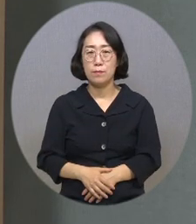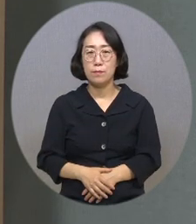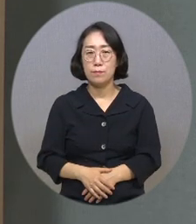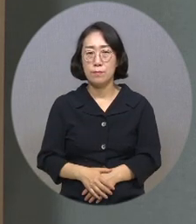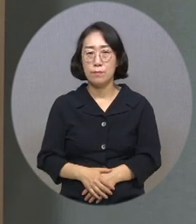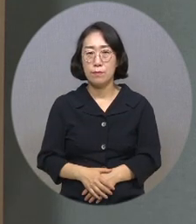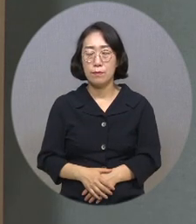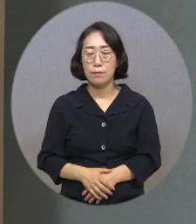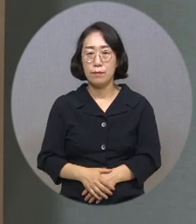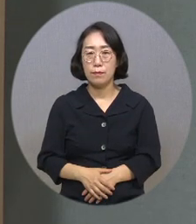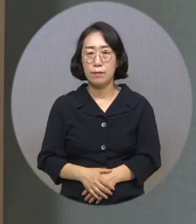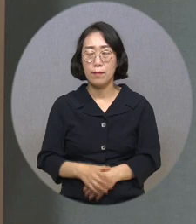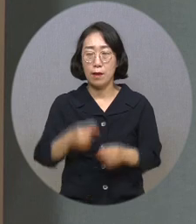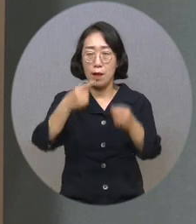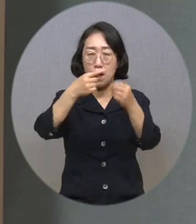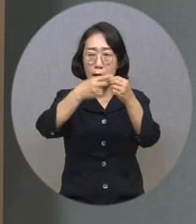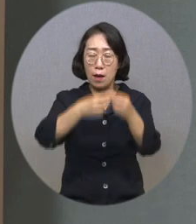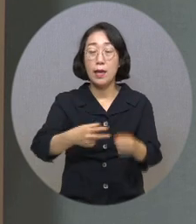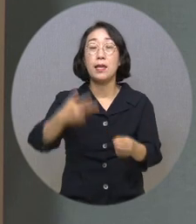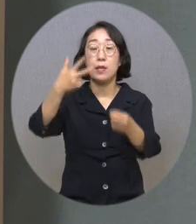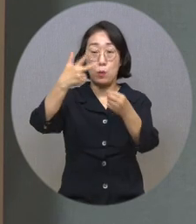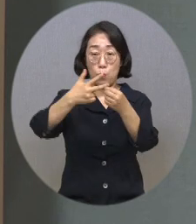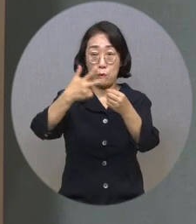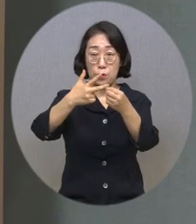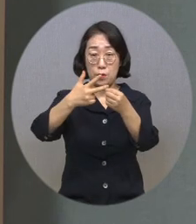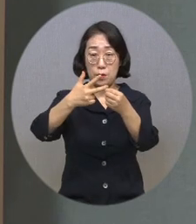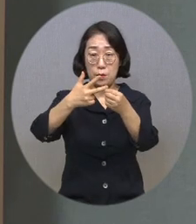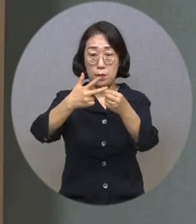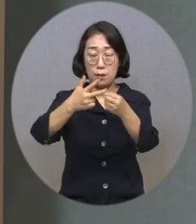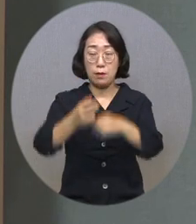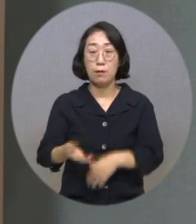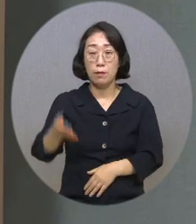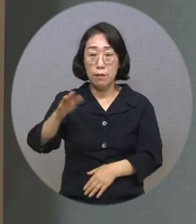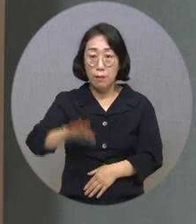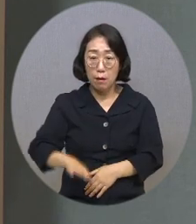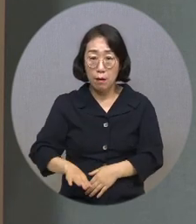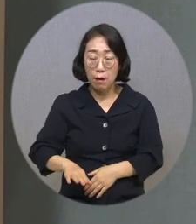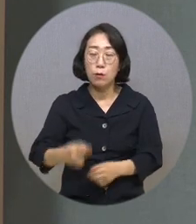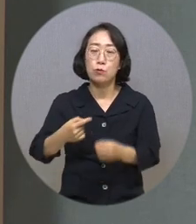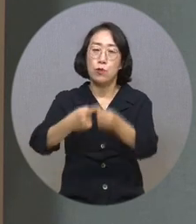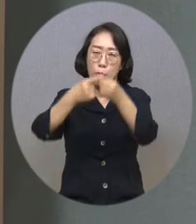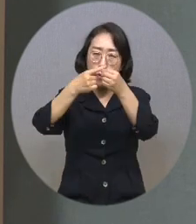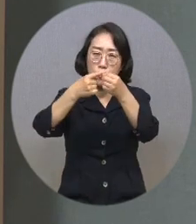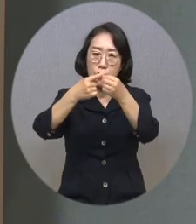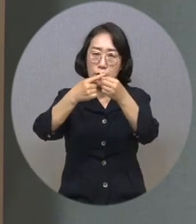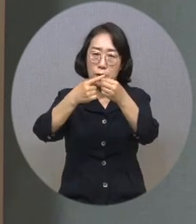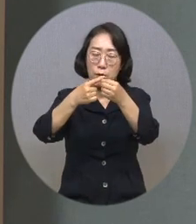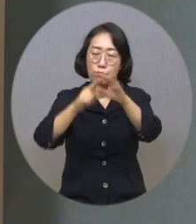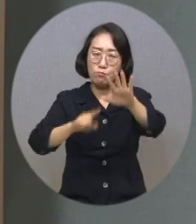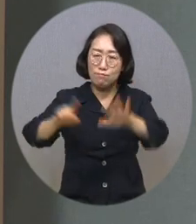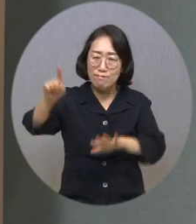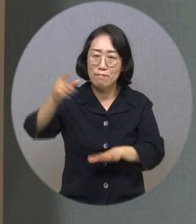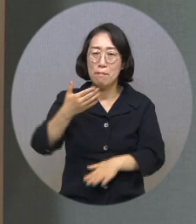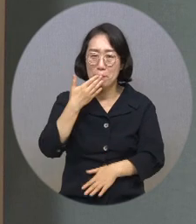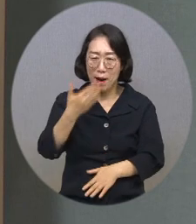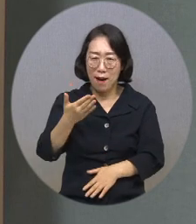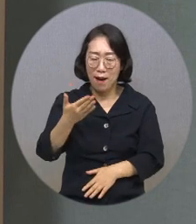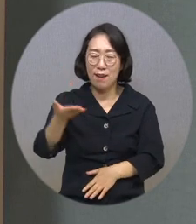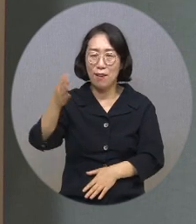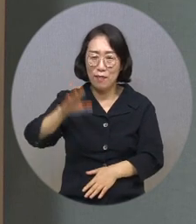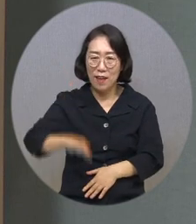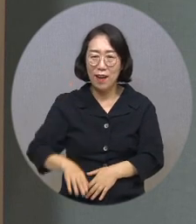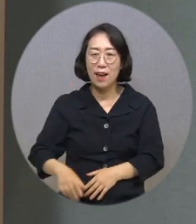우리가 일곱 번째라고 하는데 사실은 첫 번째일 수도 있었어. 그런데 이제 일곱 번째